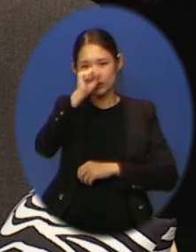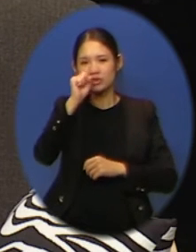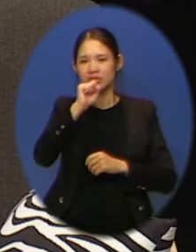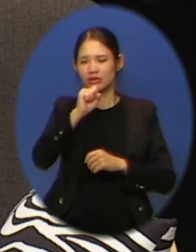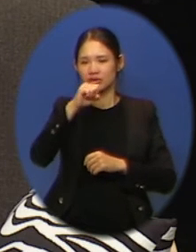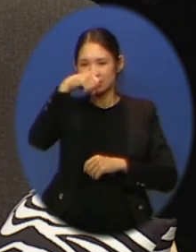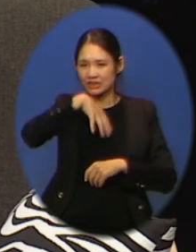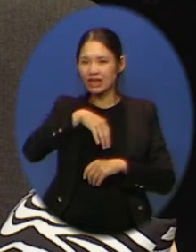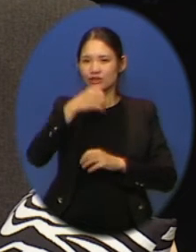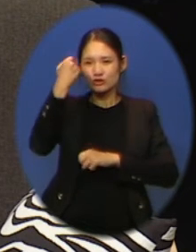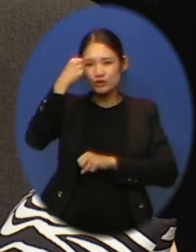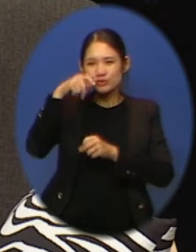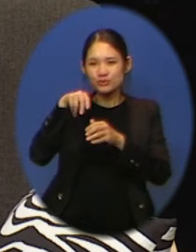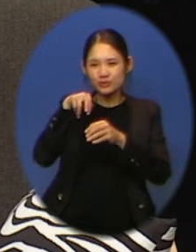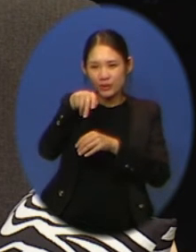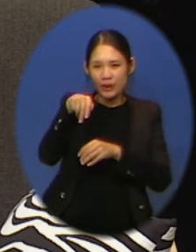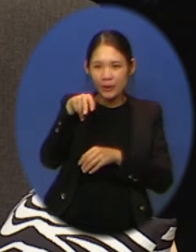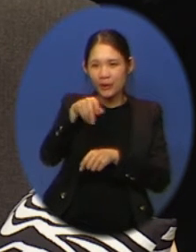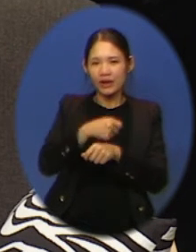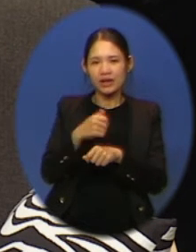그랬습니다. 그러니까